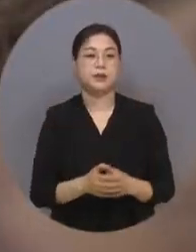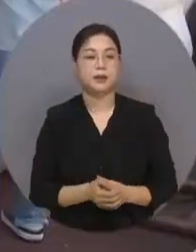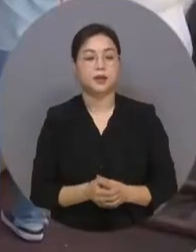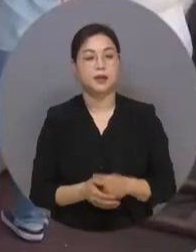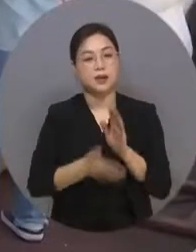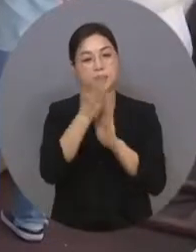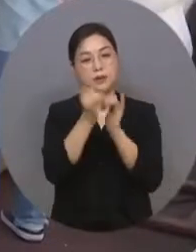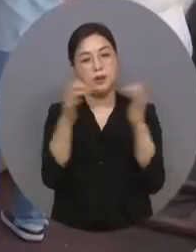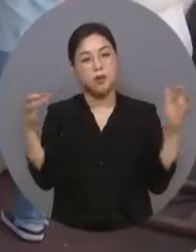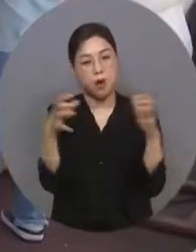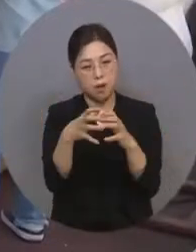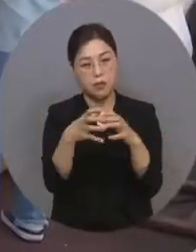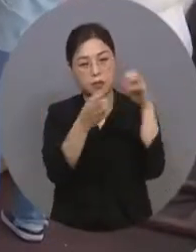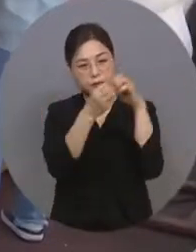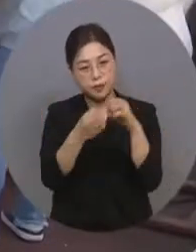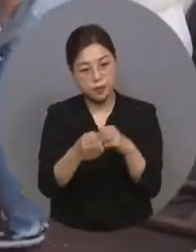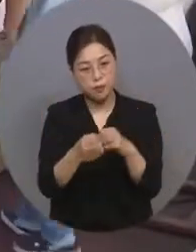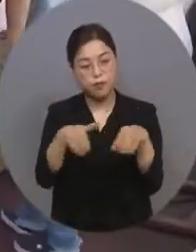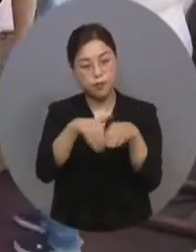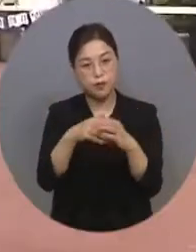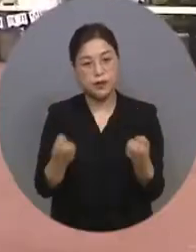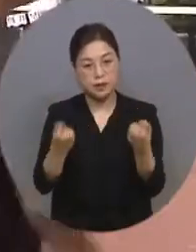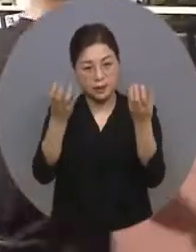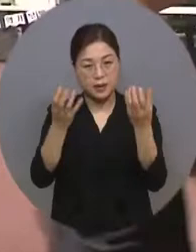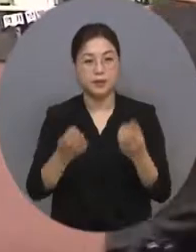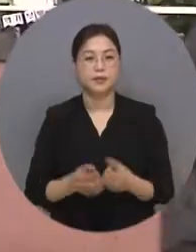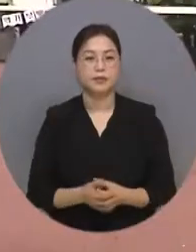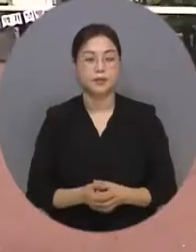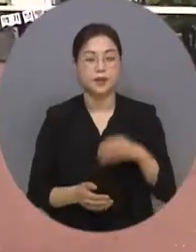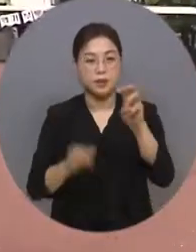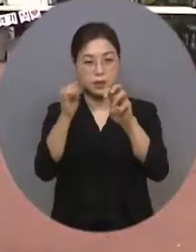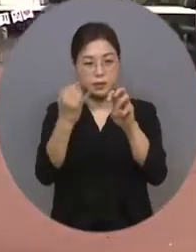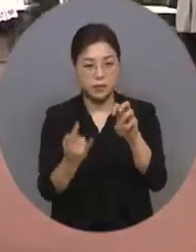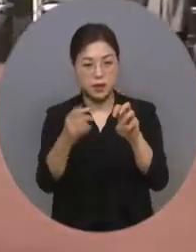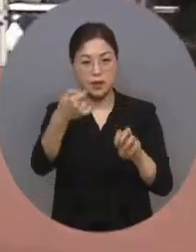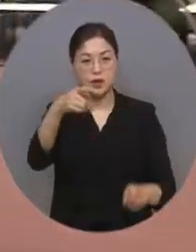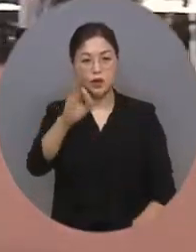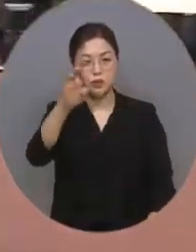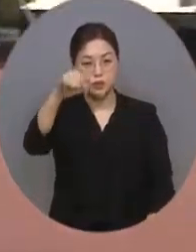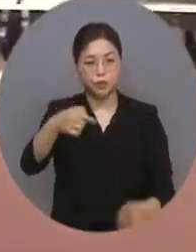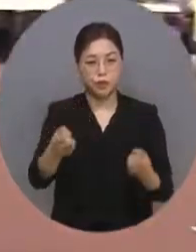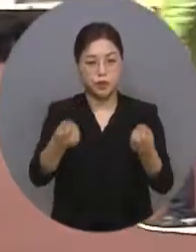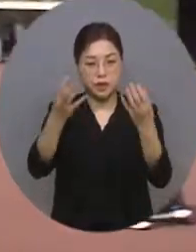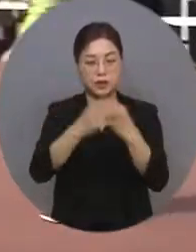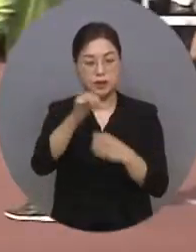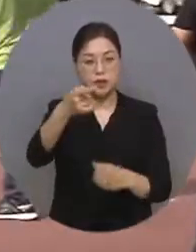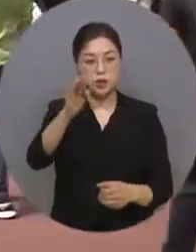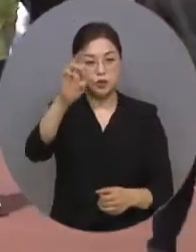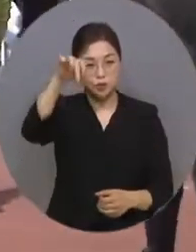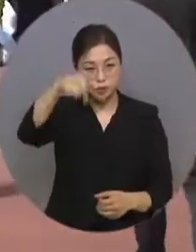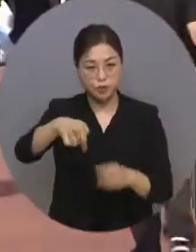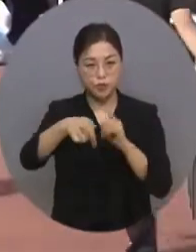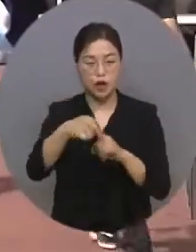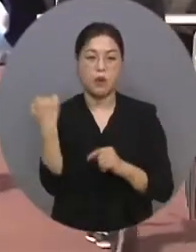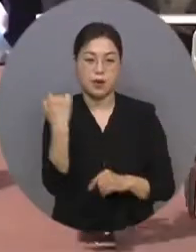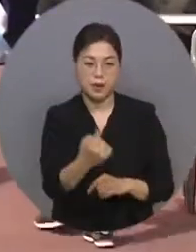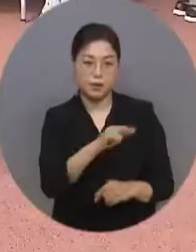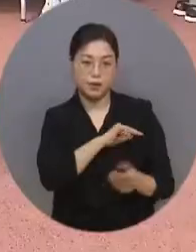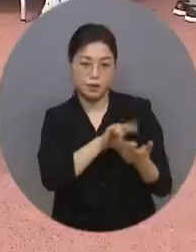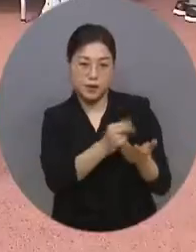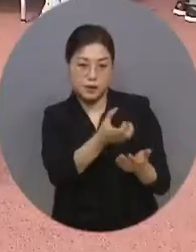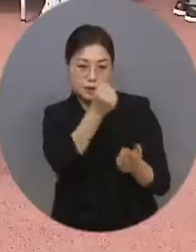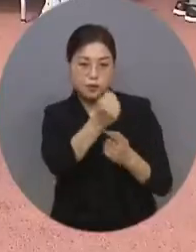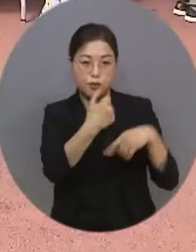시민화합을 위한 민속문화 행사입니다 제30회 흥부제는 흥부가 돌아왔다라는 테마로 공연